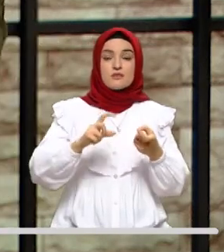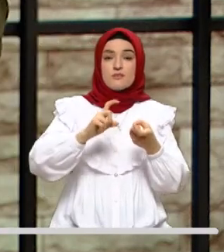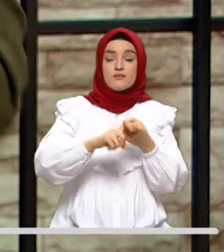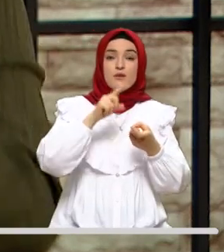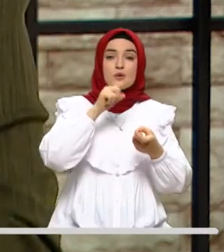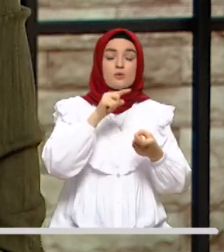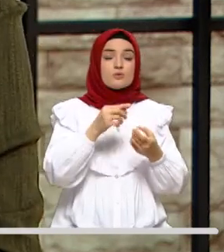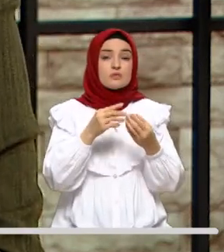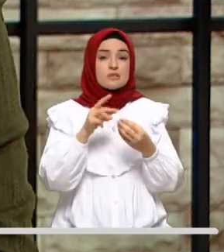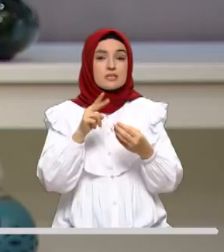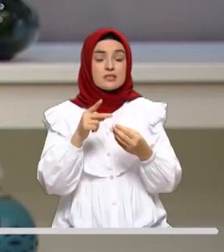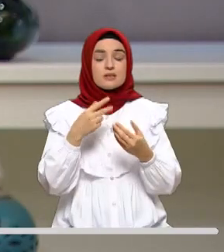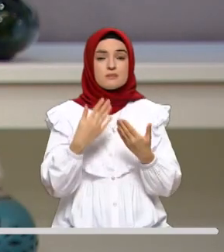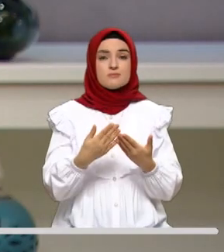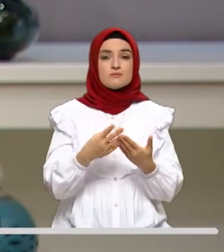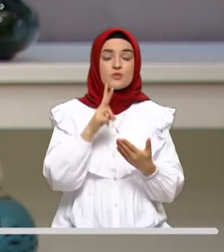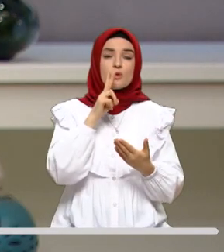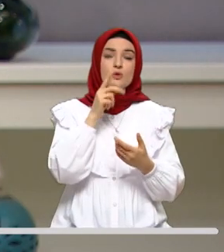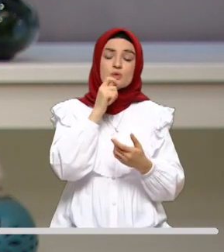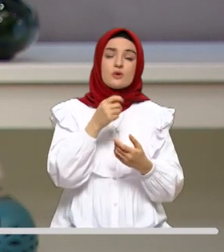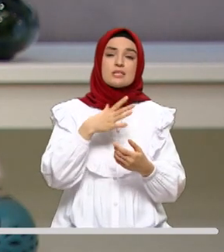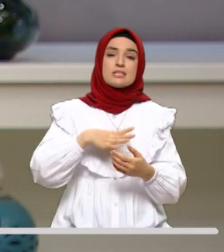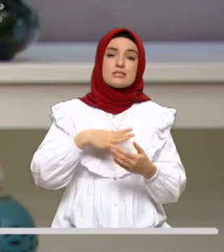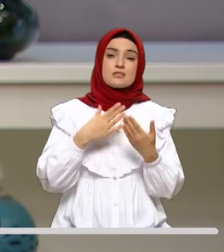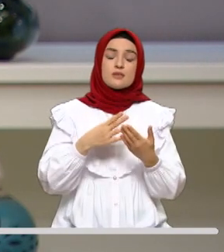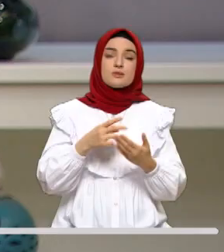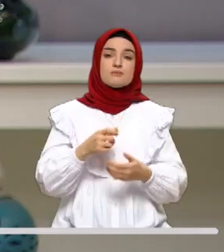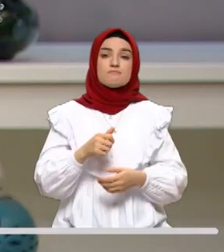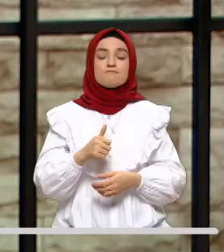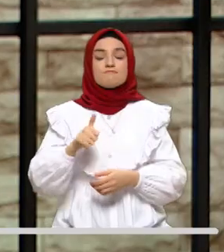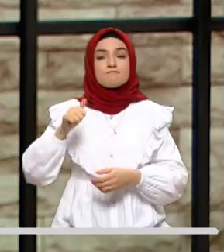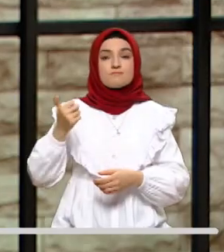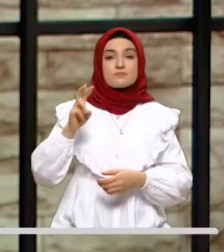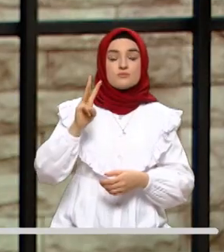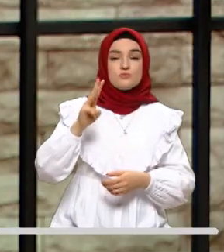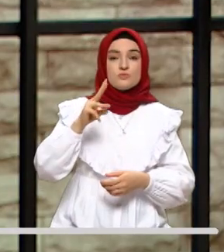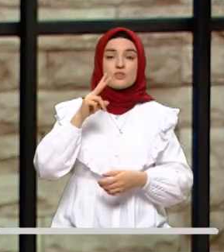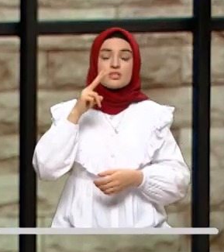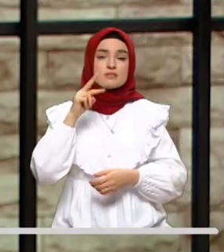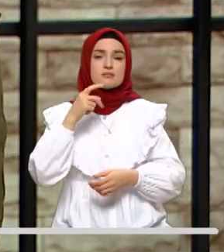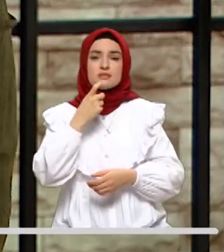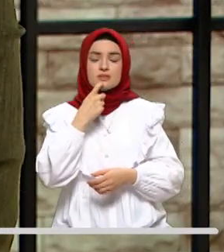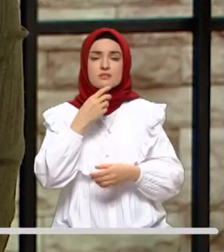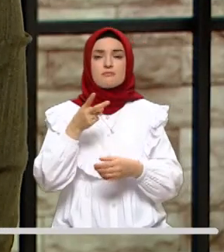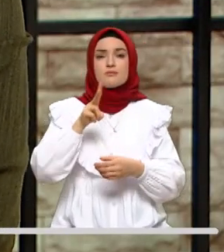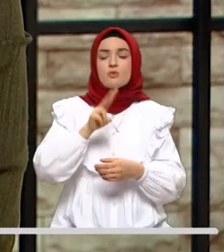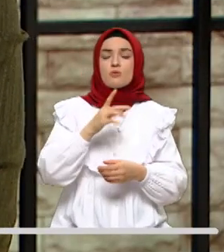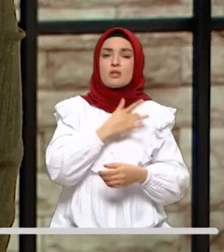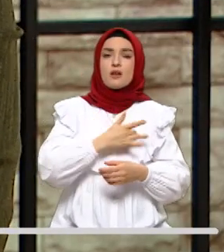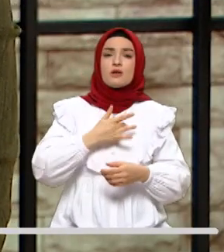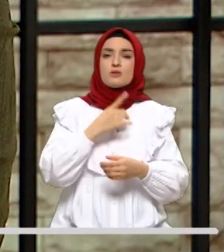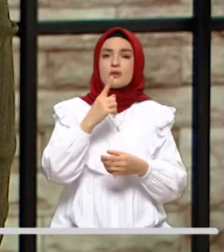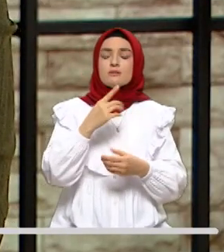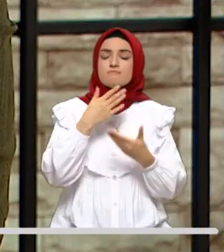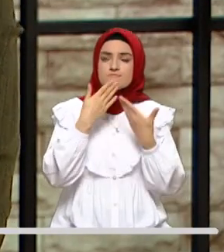aynı onun gibi. Hocam son sözlerinizi olarak rica ediyorum. 63 buyurun. Yaşında öldü biliyor musunuz? Aynı Anadolu'da yaşında. Bir ifade var. Anadolu'da